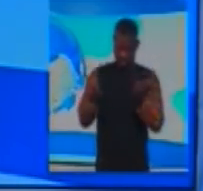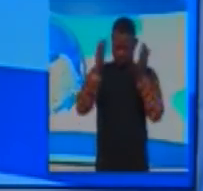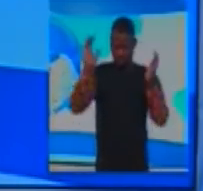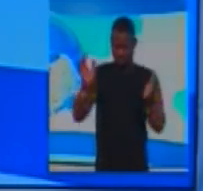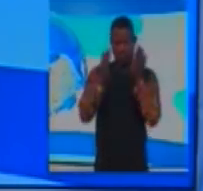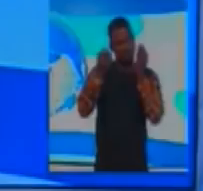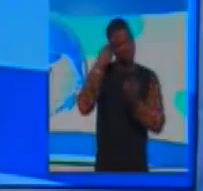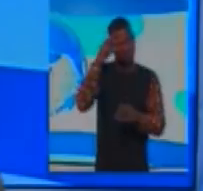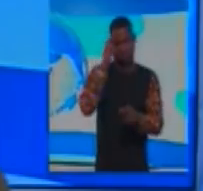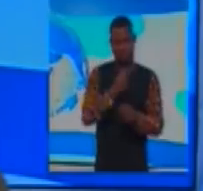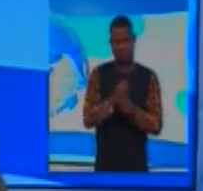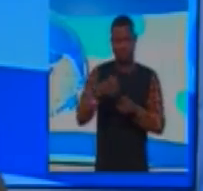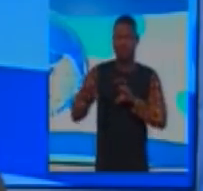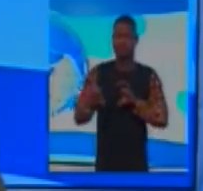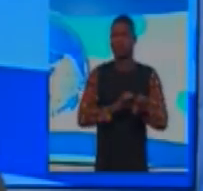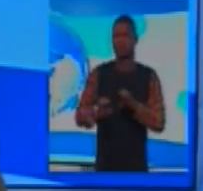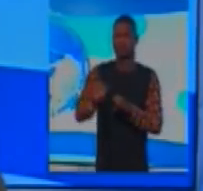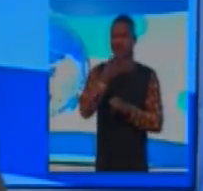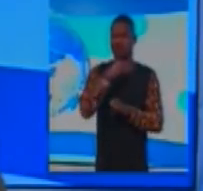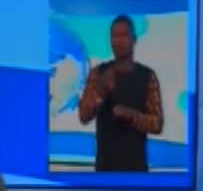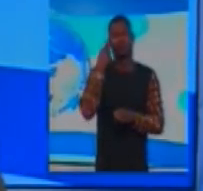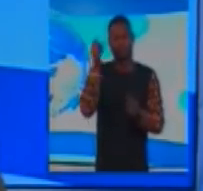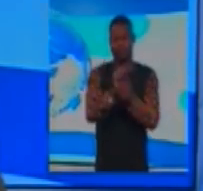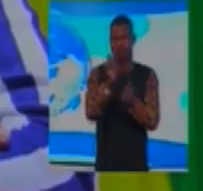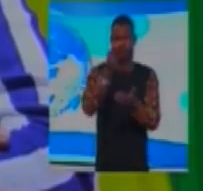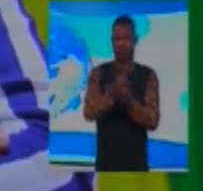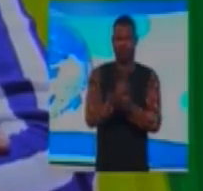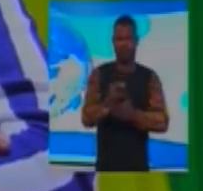les efforts. Reportage Lamine Karantao et Moumouni Barou.